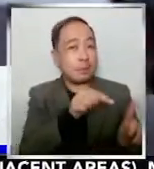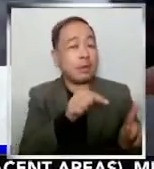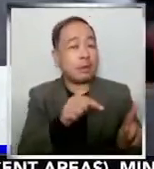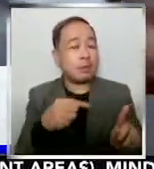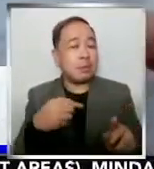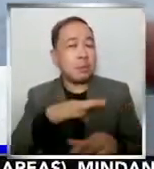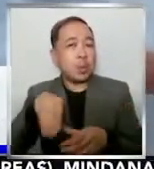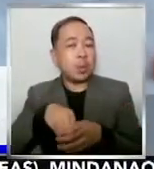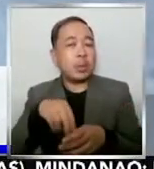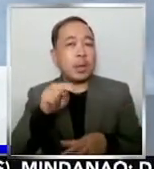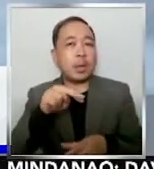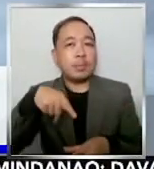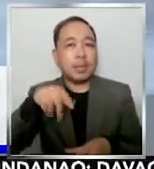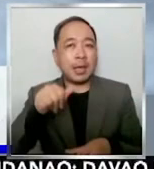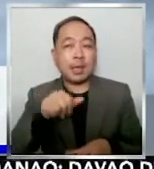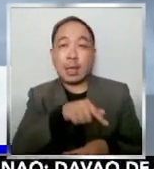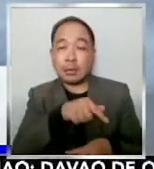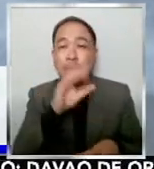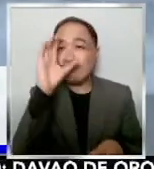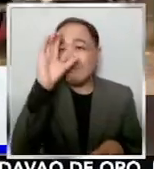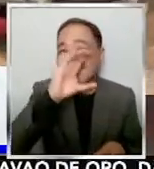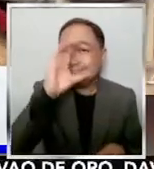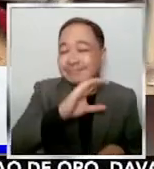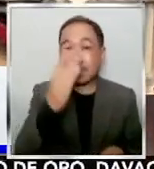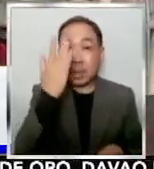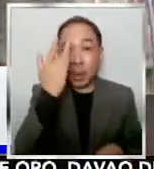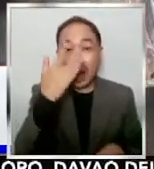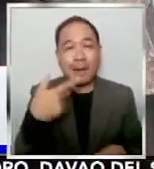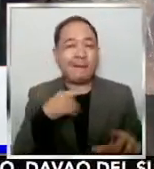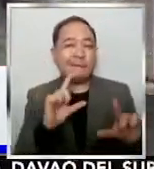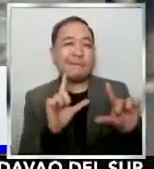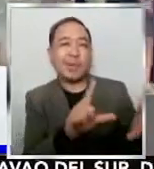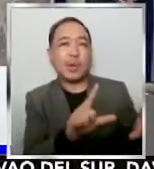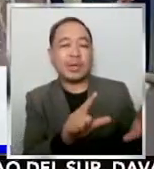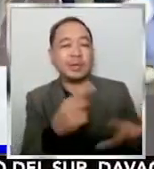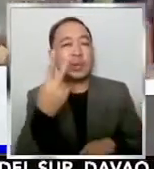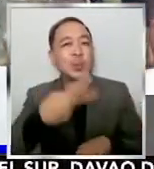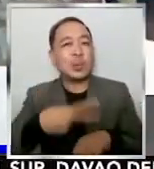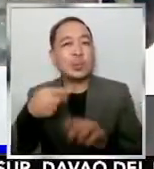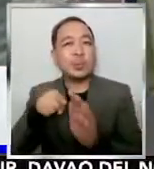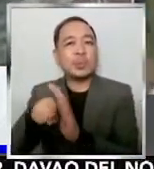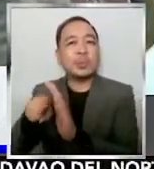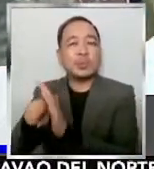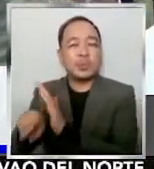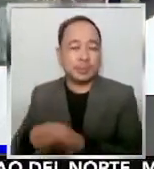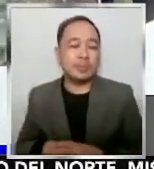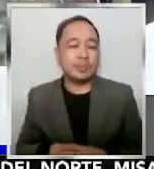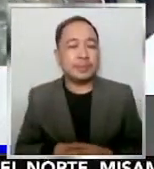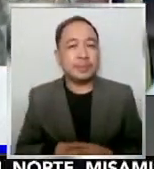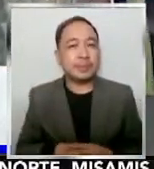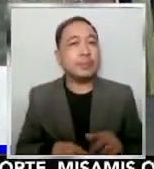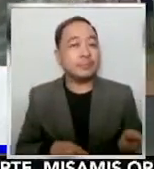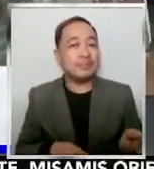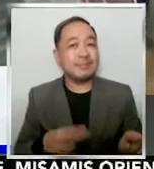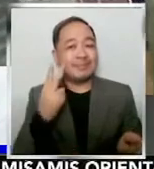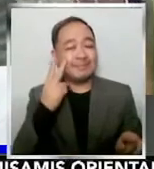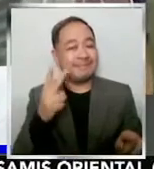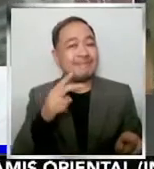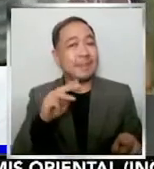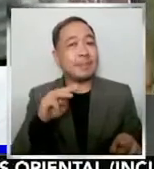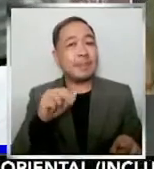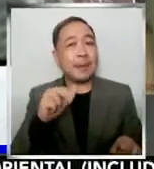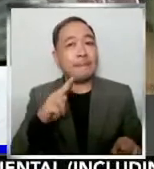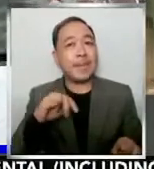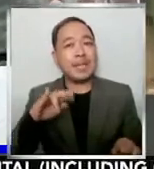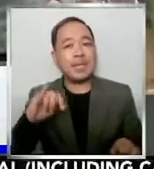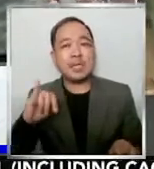double homicide. Kami namin karoon dari mga pulis. Inilabas ng Mabini Davao de Oro Regional Trial Court ang warrant of arrest laban sa suspect